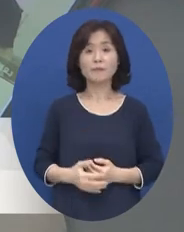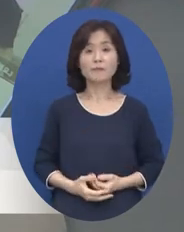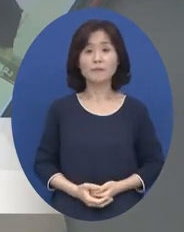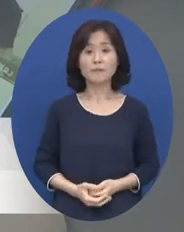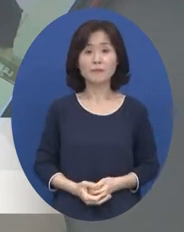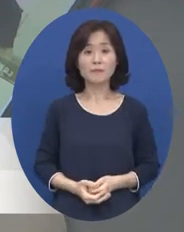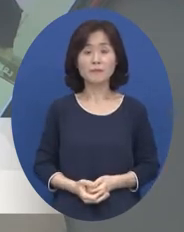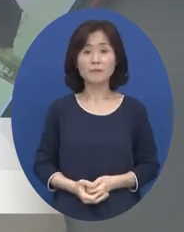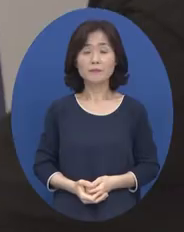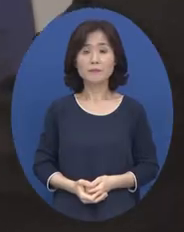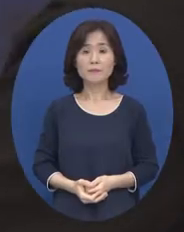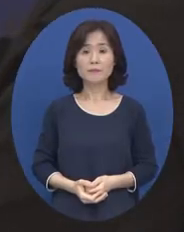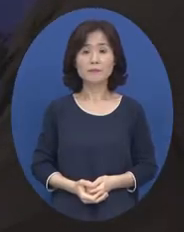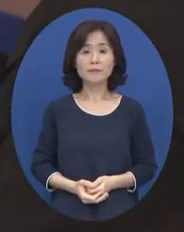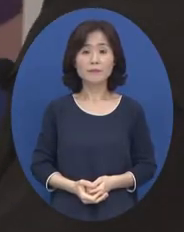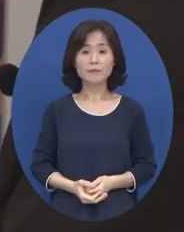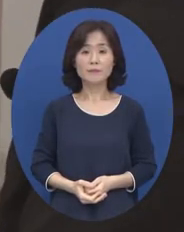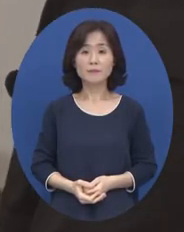기자입니다